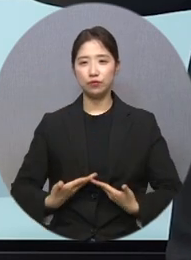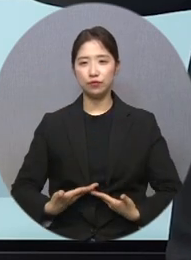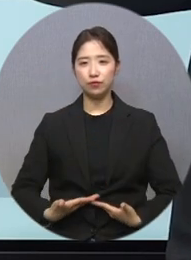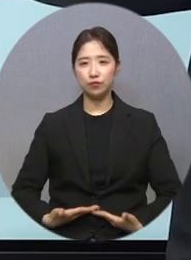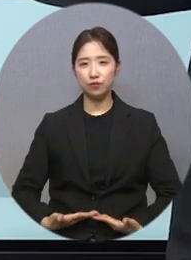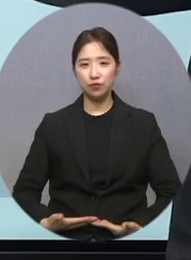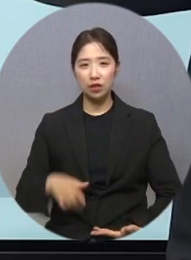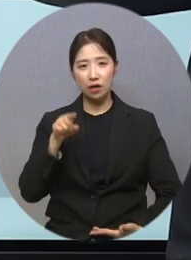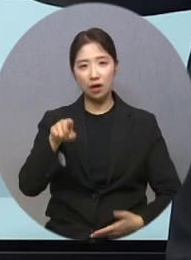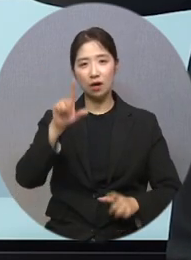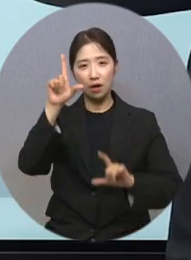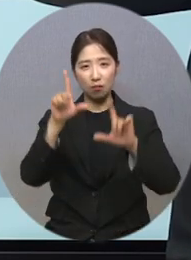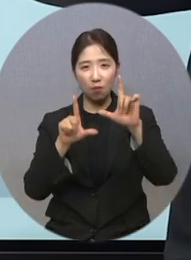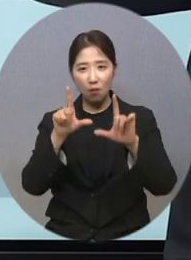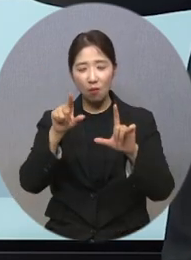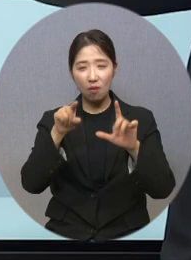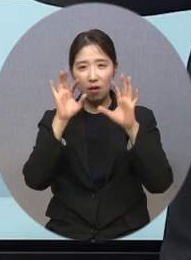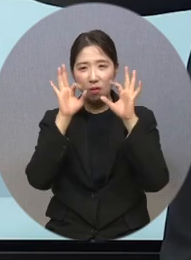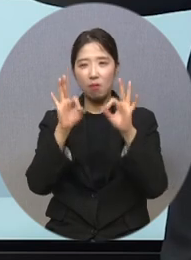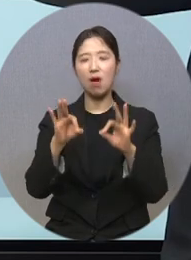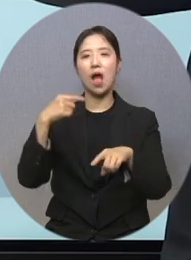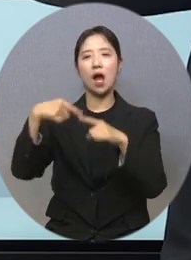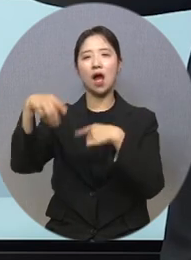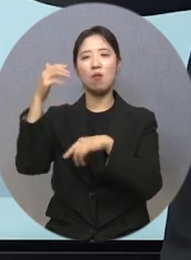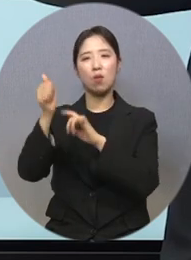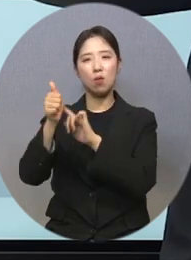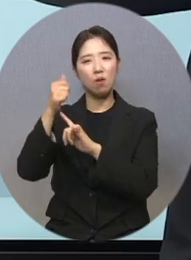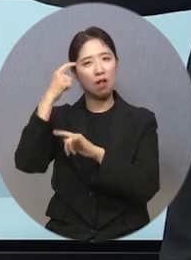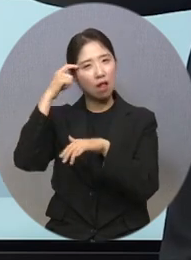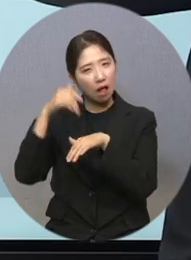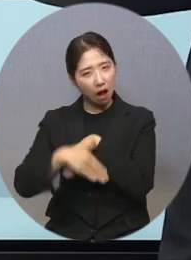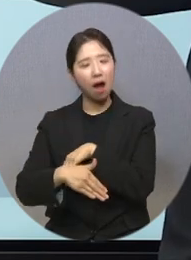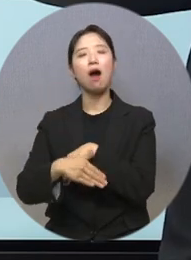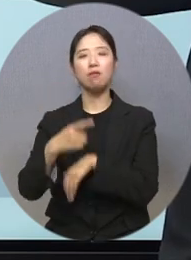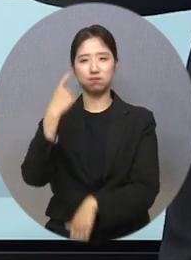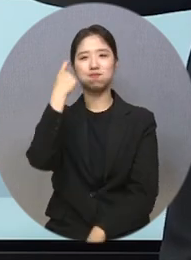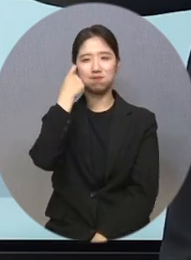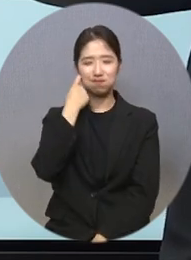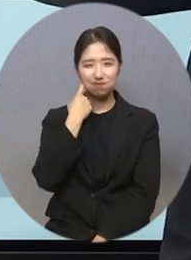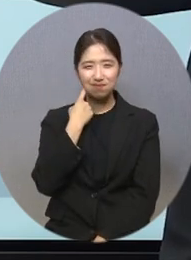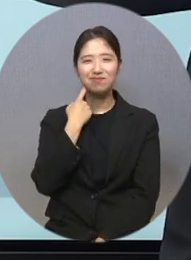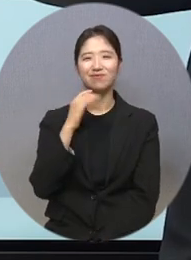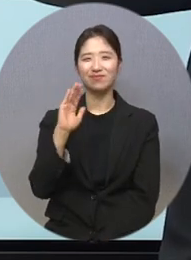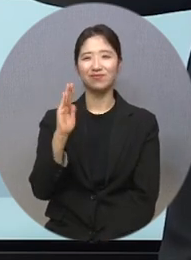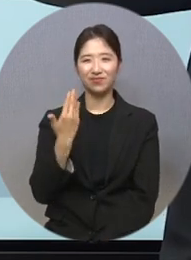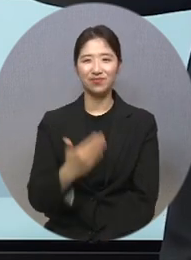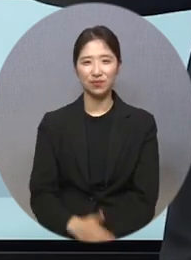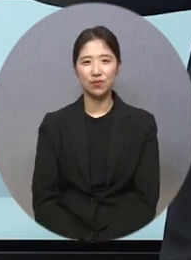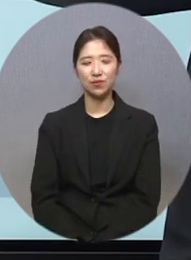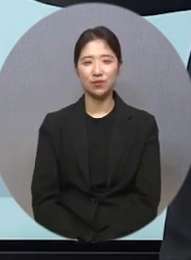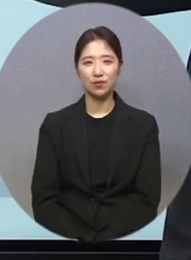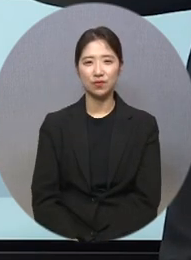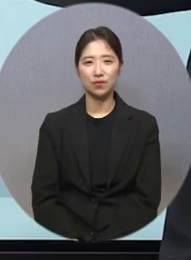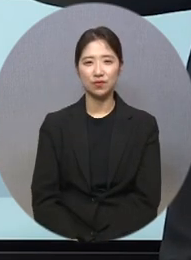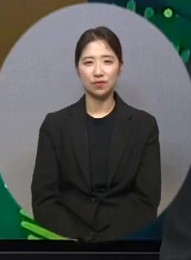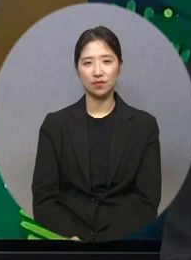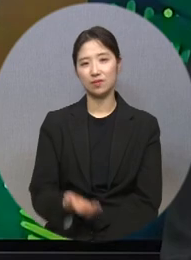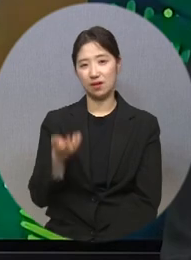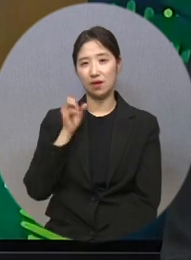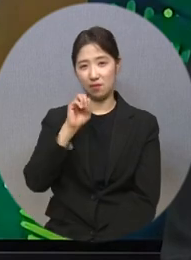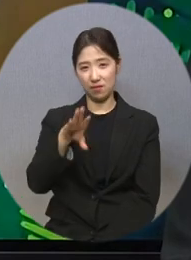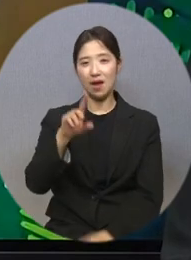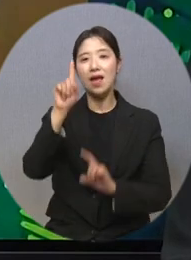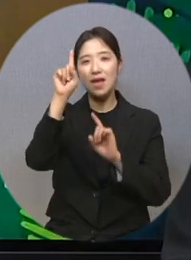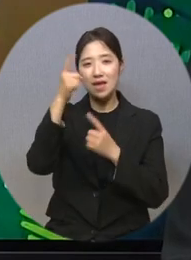영화 감독의 의지를 느껴서 굉장히 인상 깊게 봤던 기억이 납니다. 아까